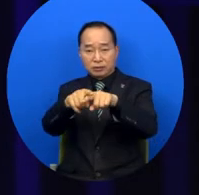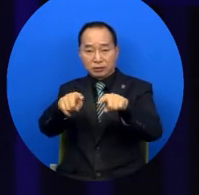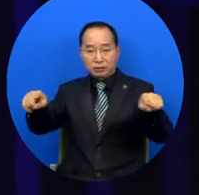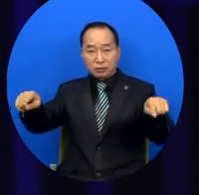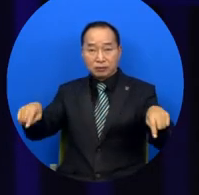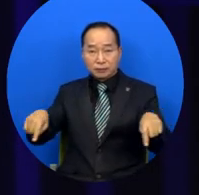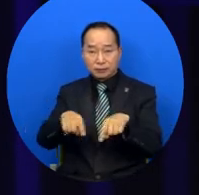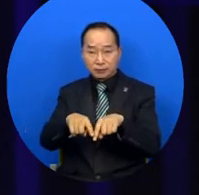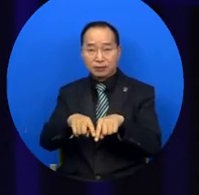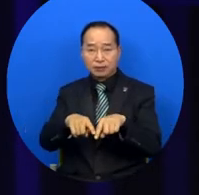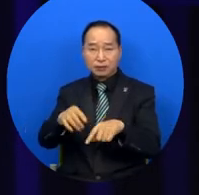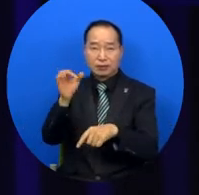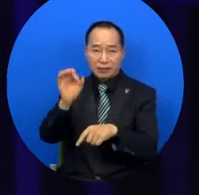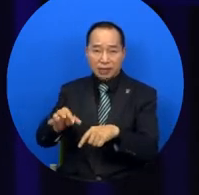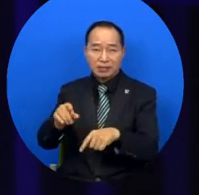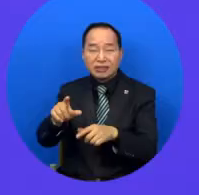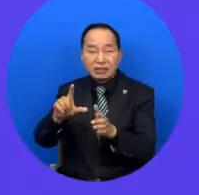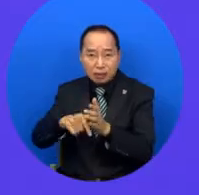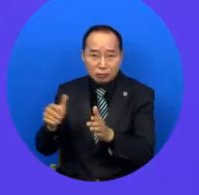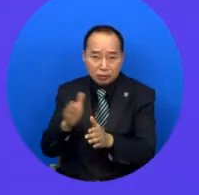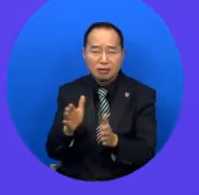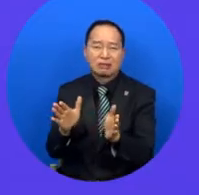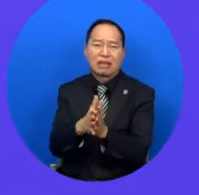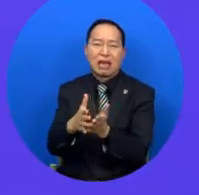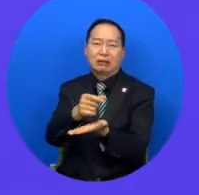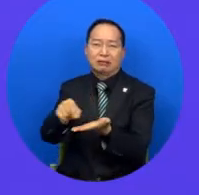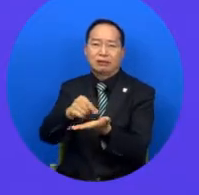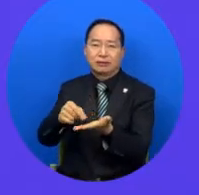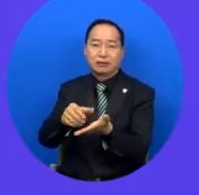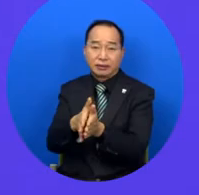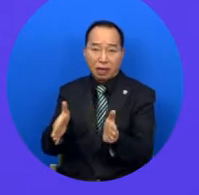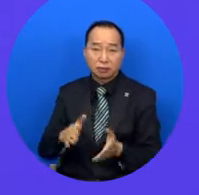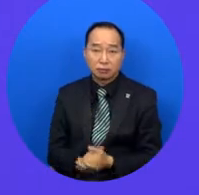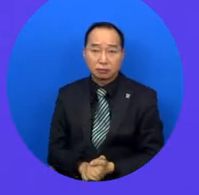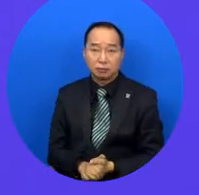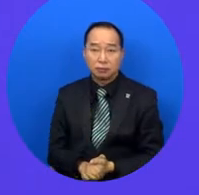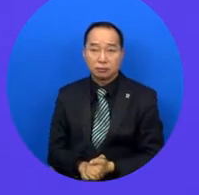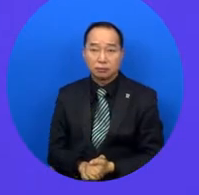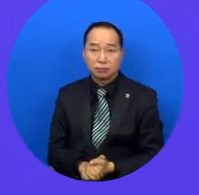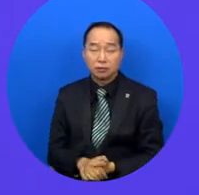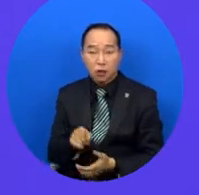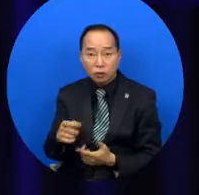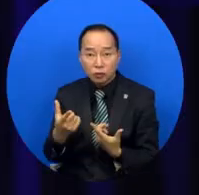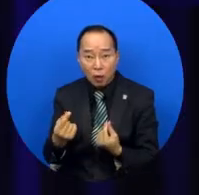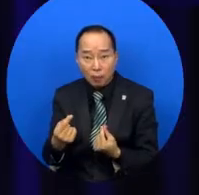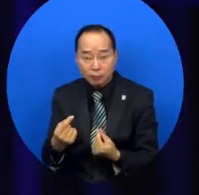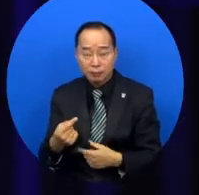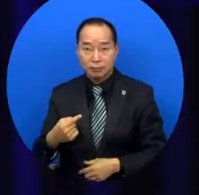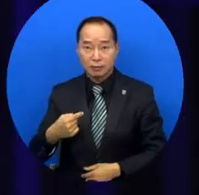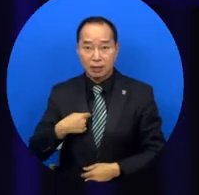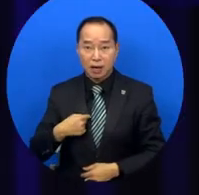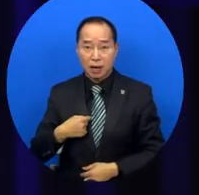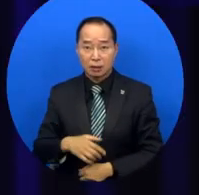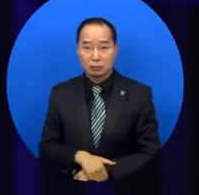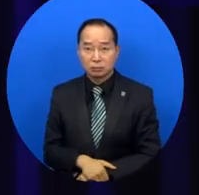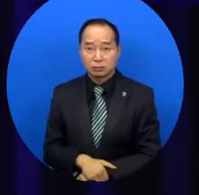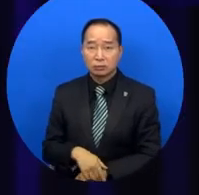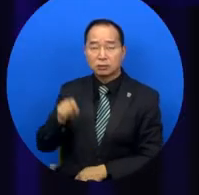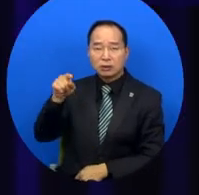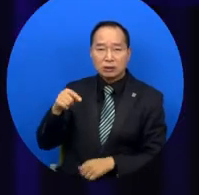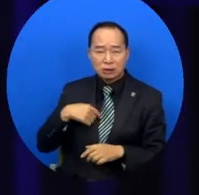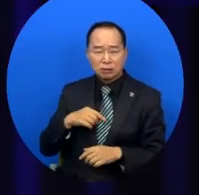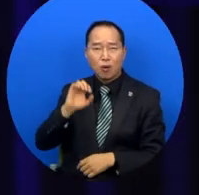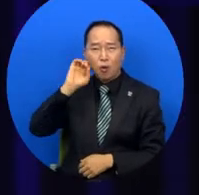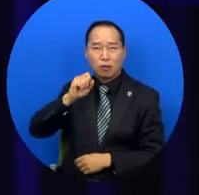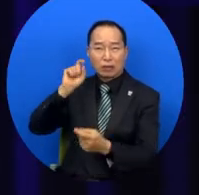있는 스탠드를 샀어요. 그때 이제 책을 써 내려가기 시작합니다. 그런 것처럼 이제